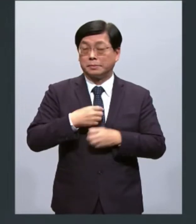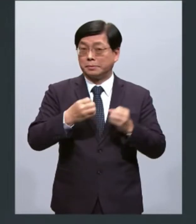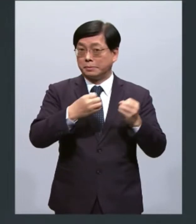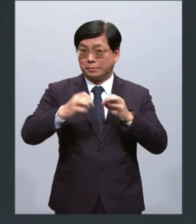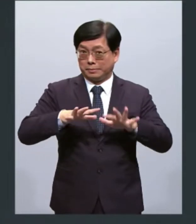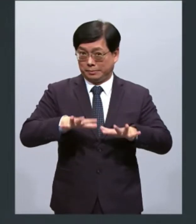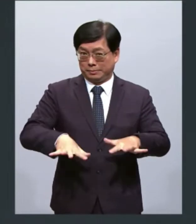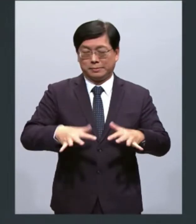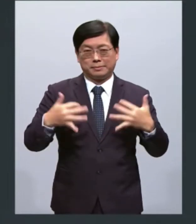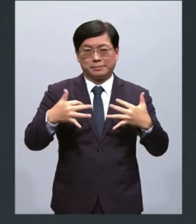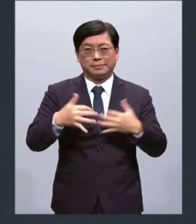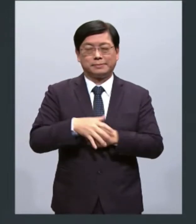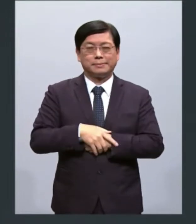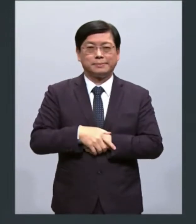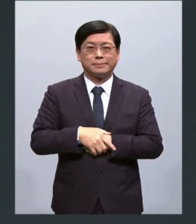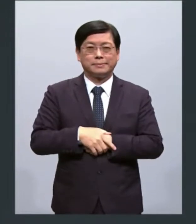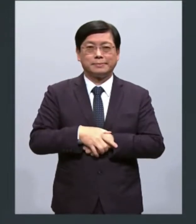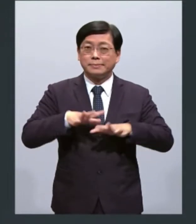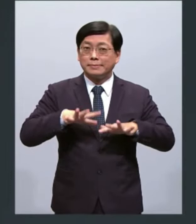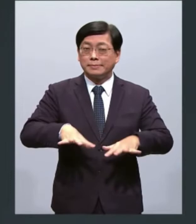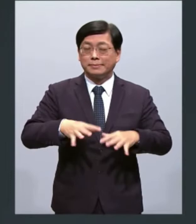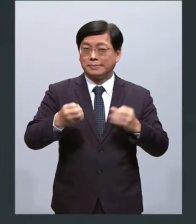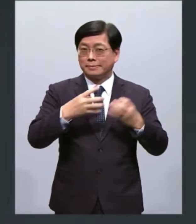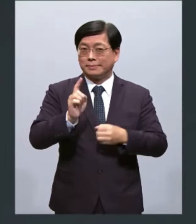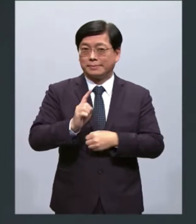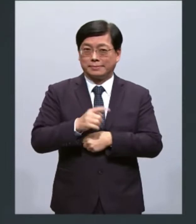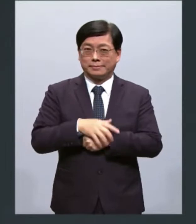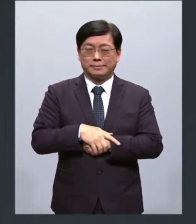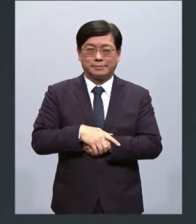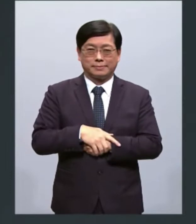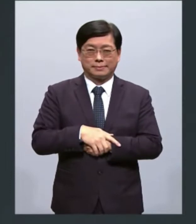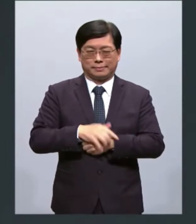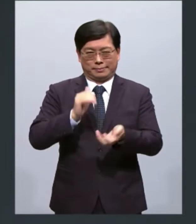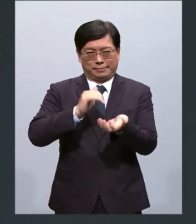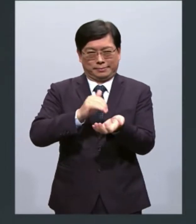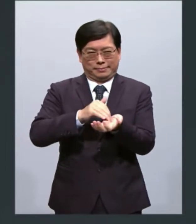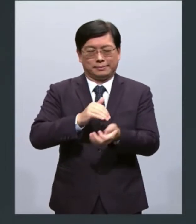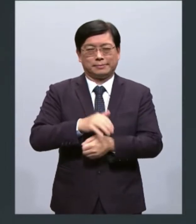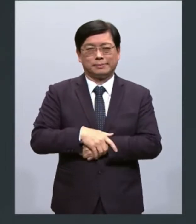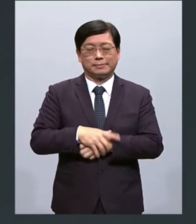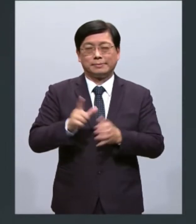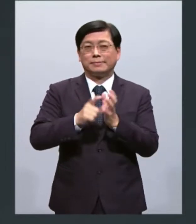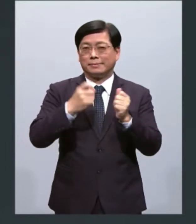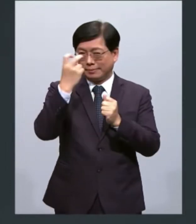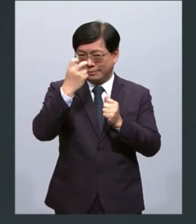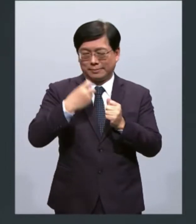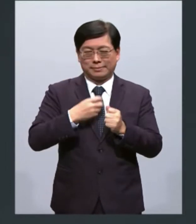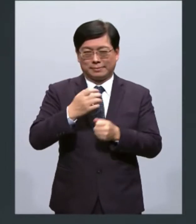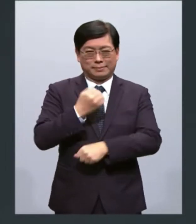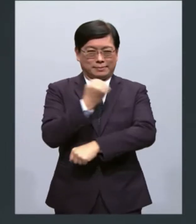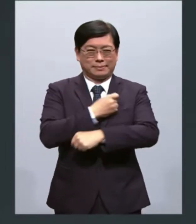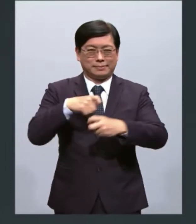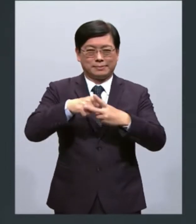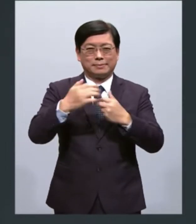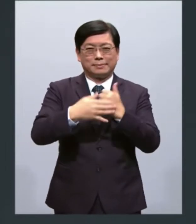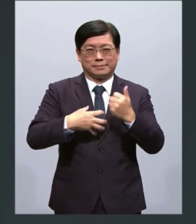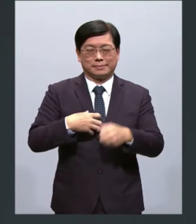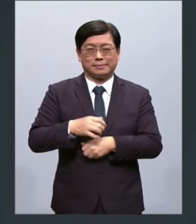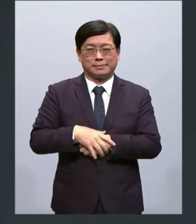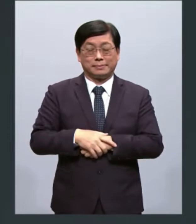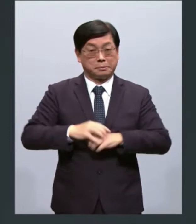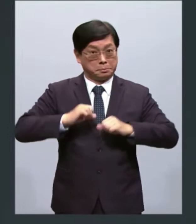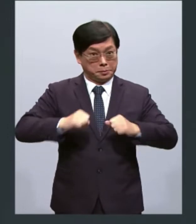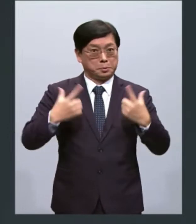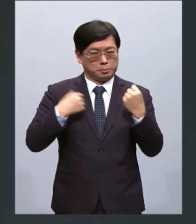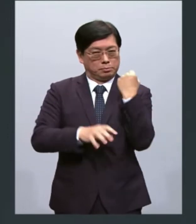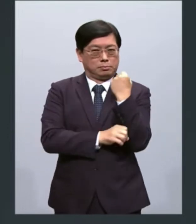谈今天的议题。今天我们要讲医疗、长照、劳保。健康是